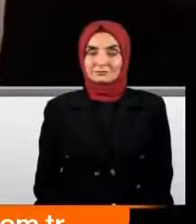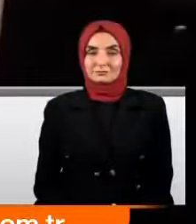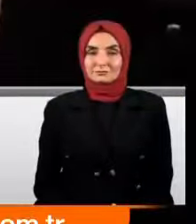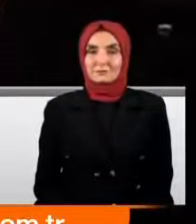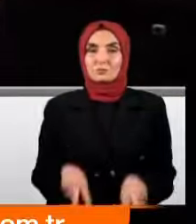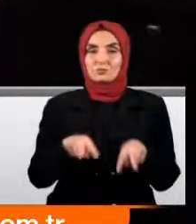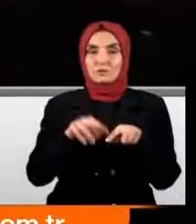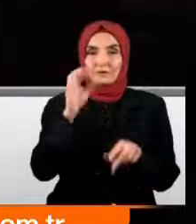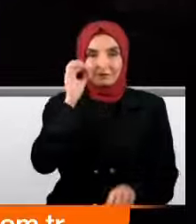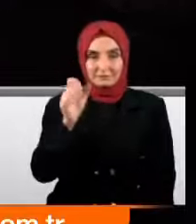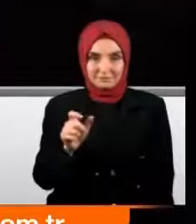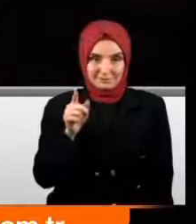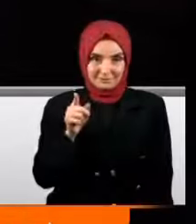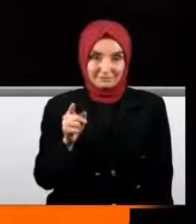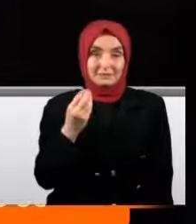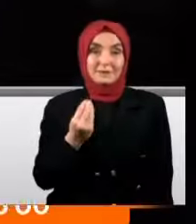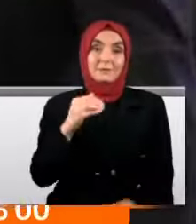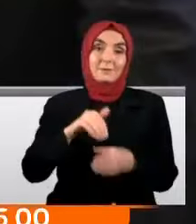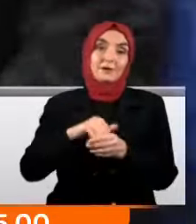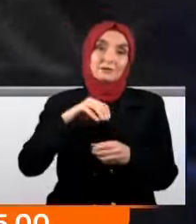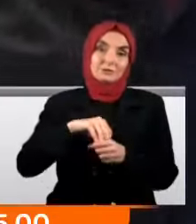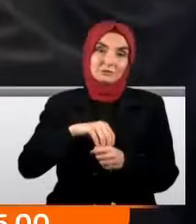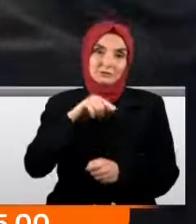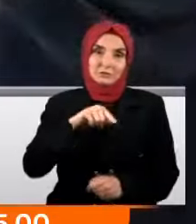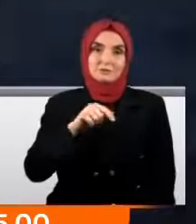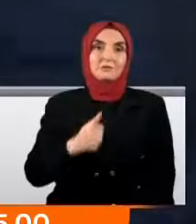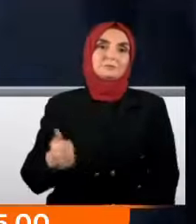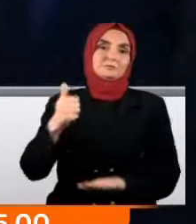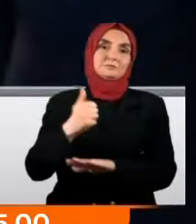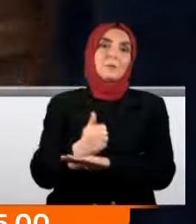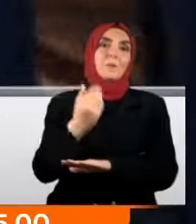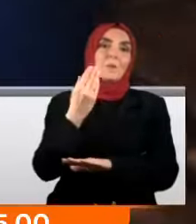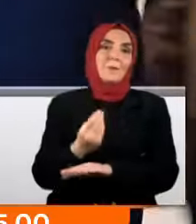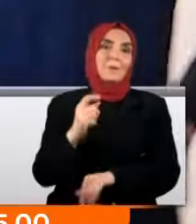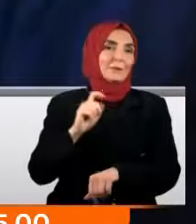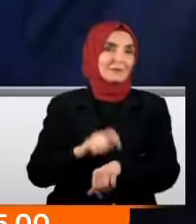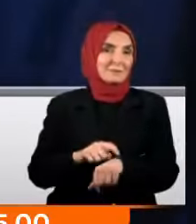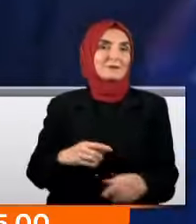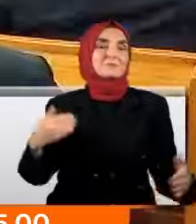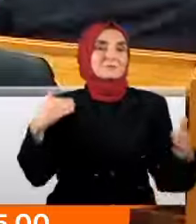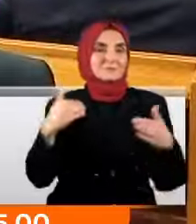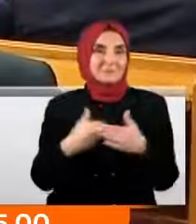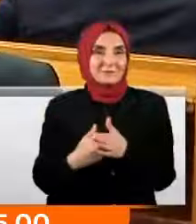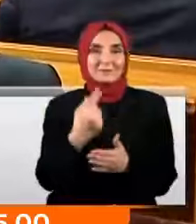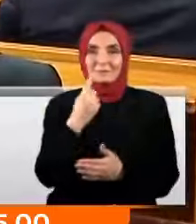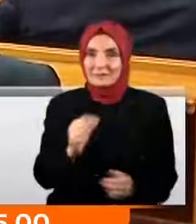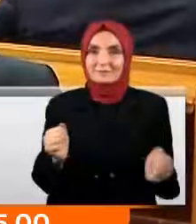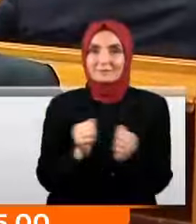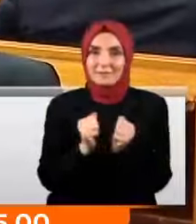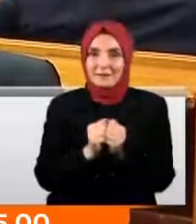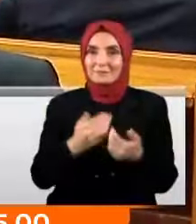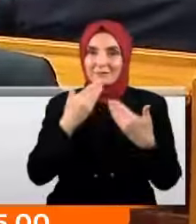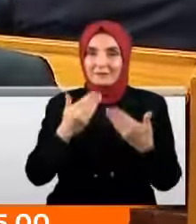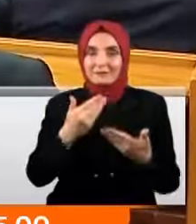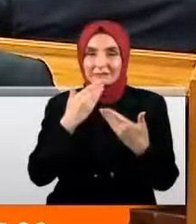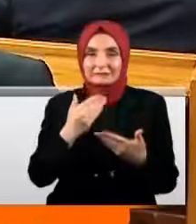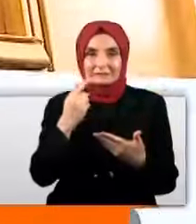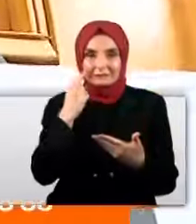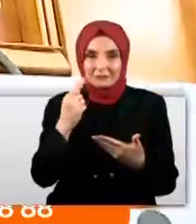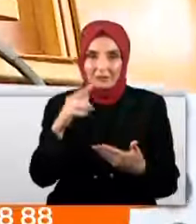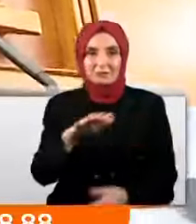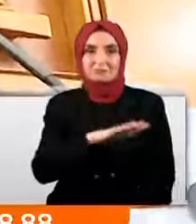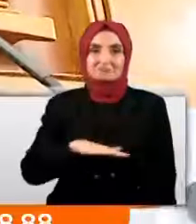Müsavat Dervişoğlu'nun İYİ Parti'de genel başkanlık koltuğuna oturduğu ilk andan beri verdiği birlik mesajları teşkilatta karşılık